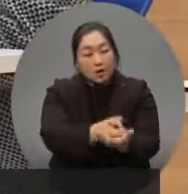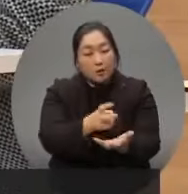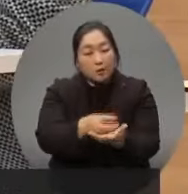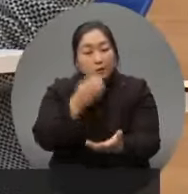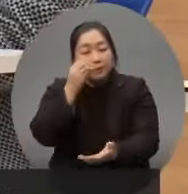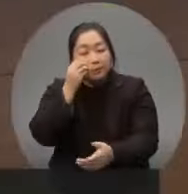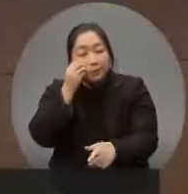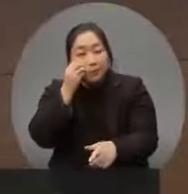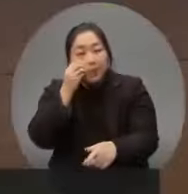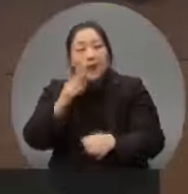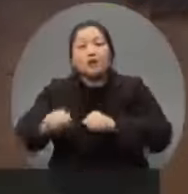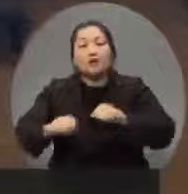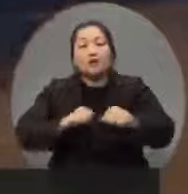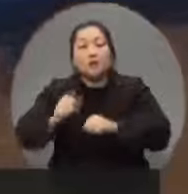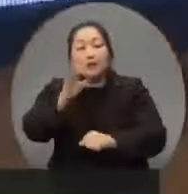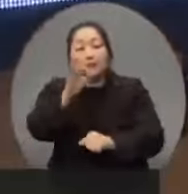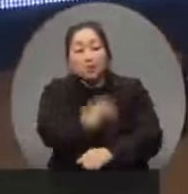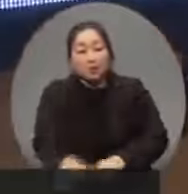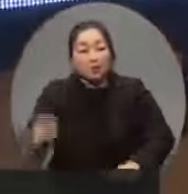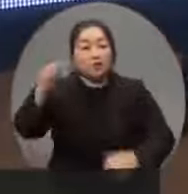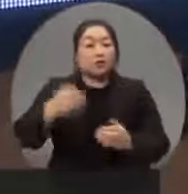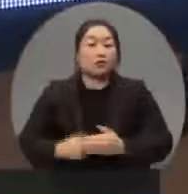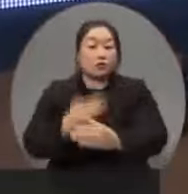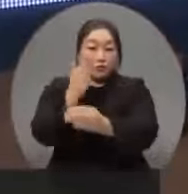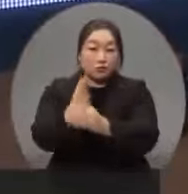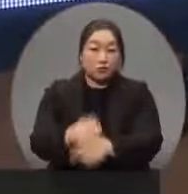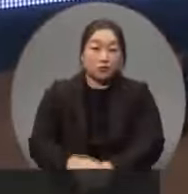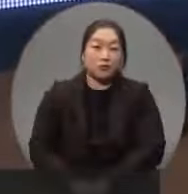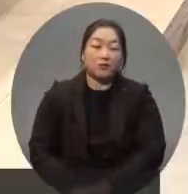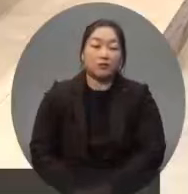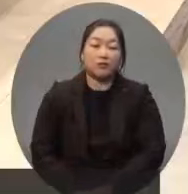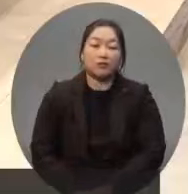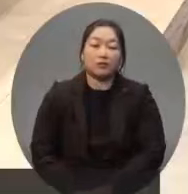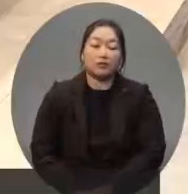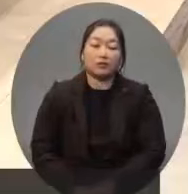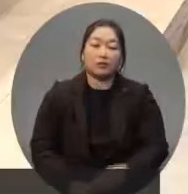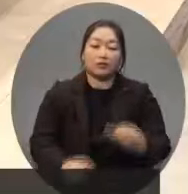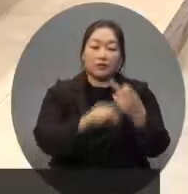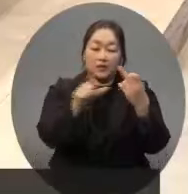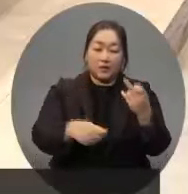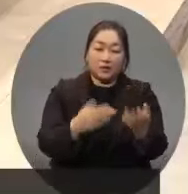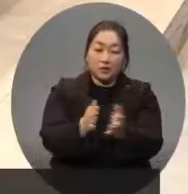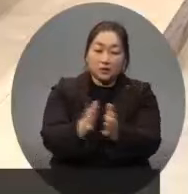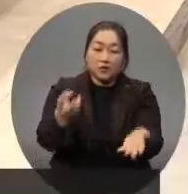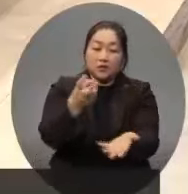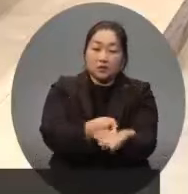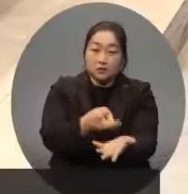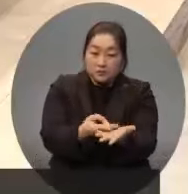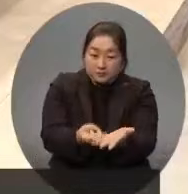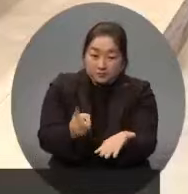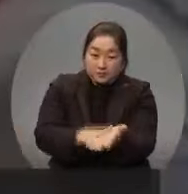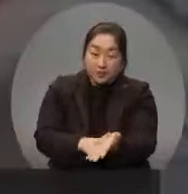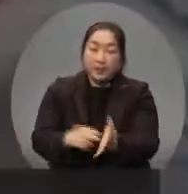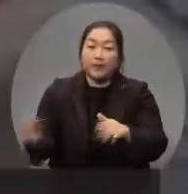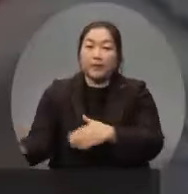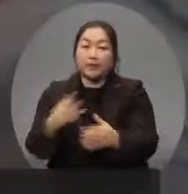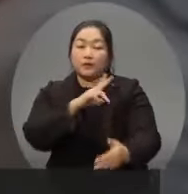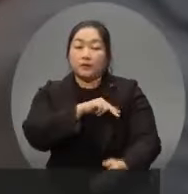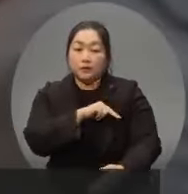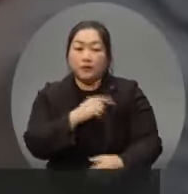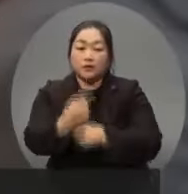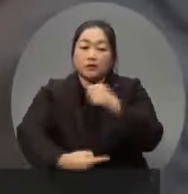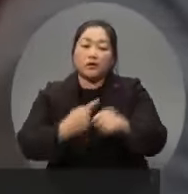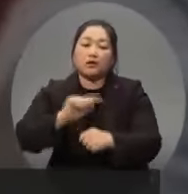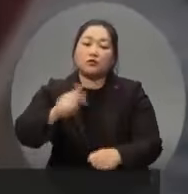있었던 의정활동비 인상이 추진되고 있습니다. 지난달 시행령이 개정되면서 도의원은 연간 600만